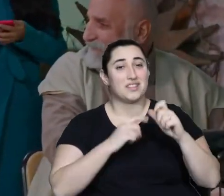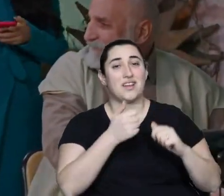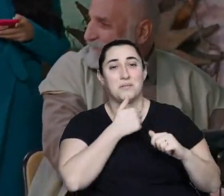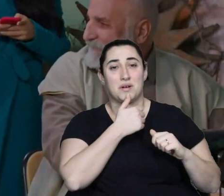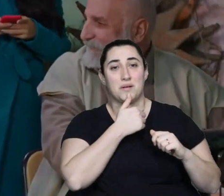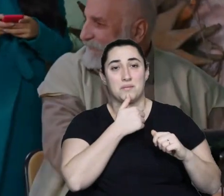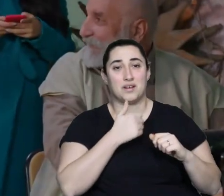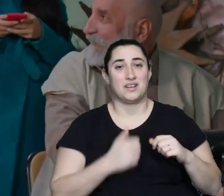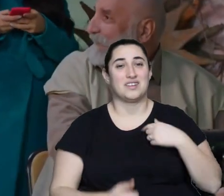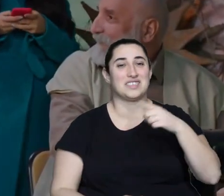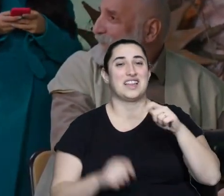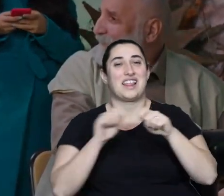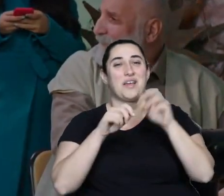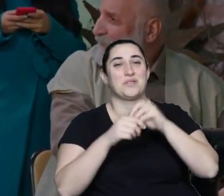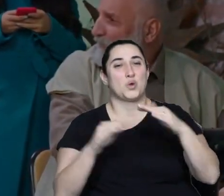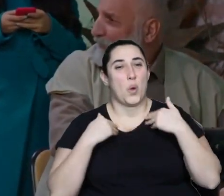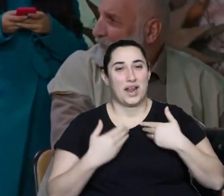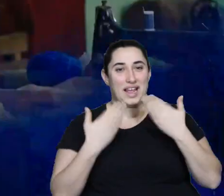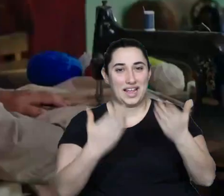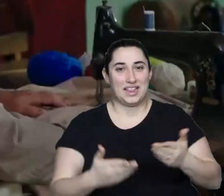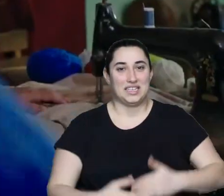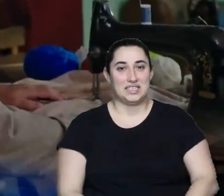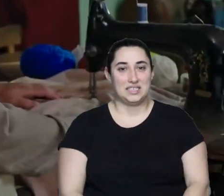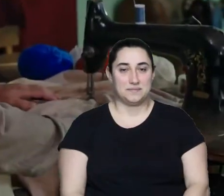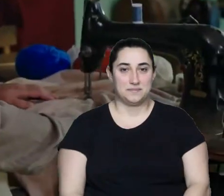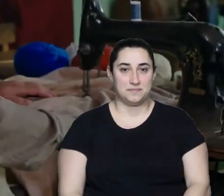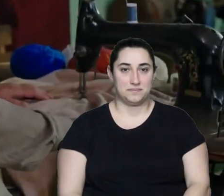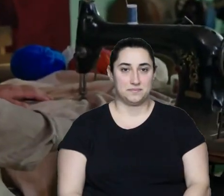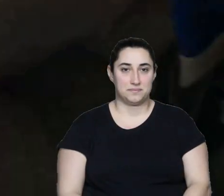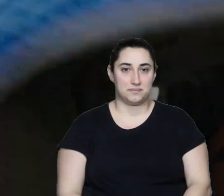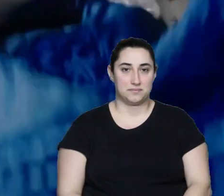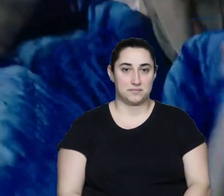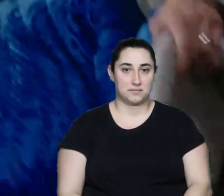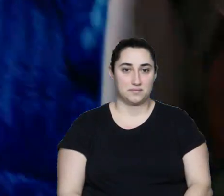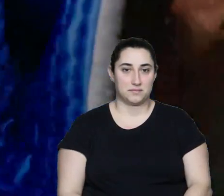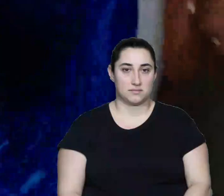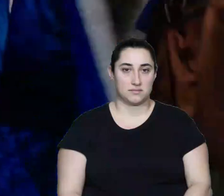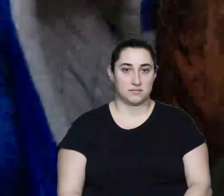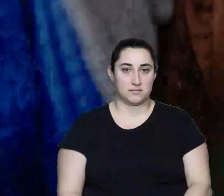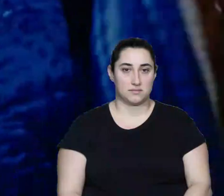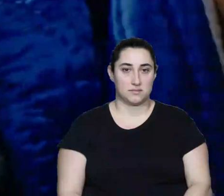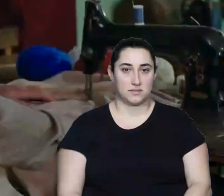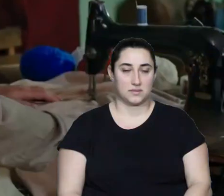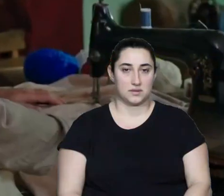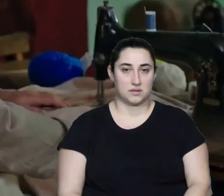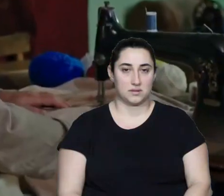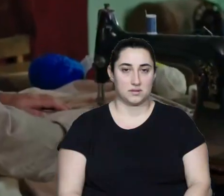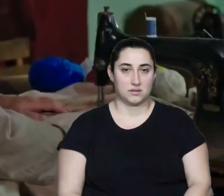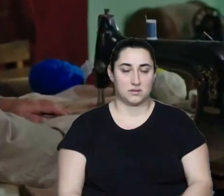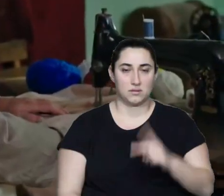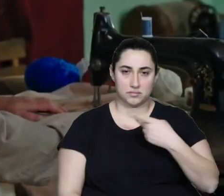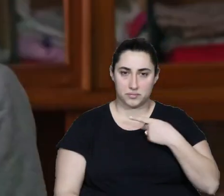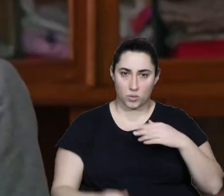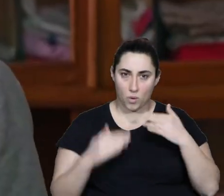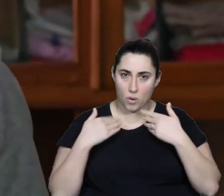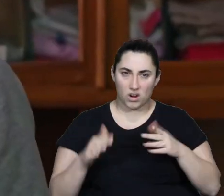Baba. Sana tamirlik yorgan getirdim. Settar mavi yorganı görünce şaşırdı. Nazmiye katını açtı. Kübra da orada. Şu yorgan değil